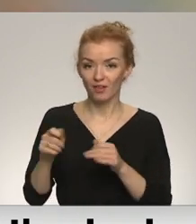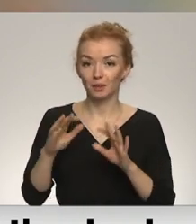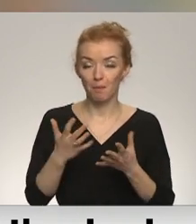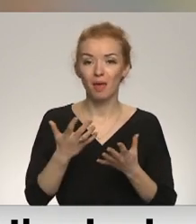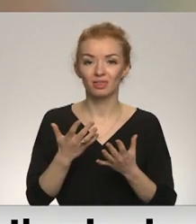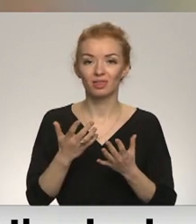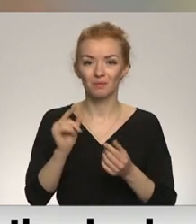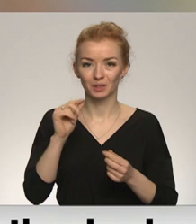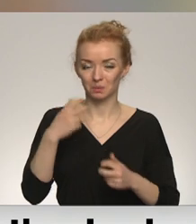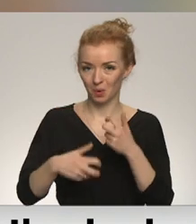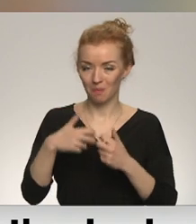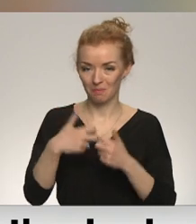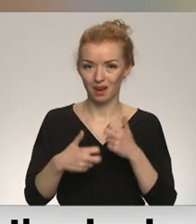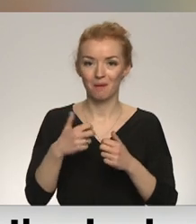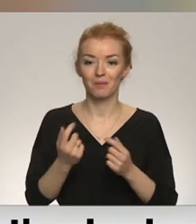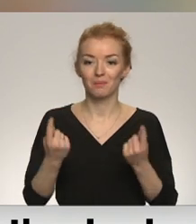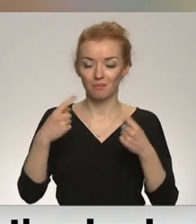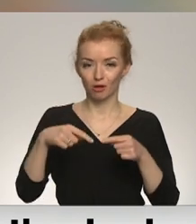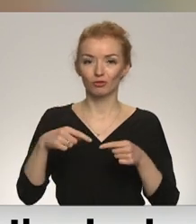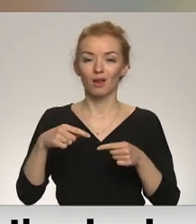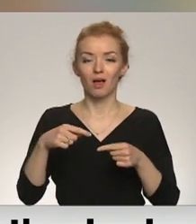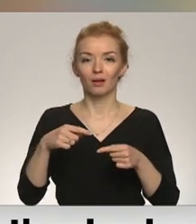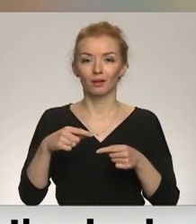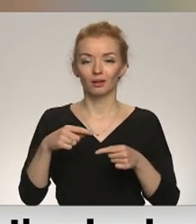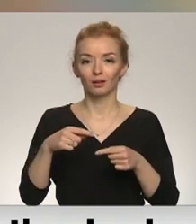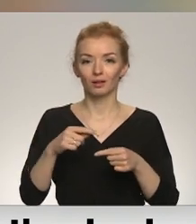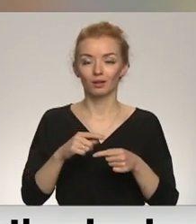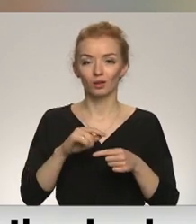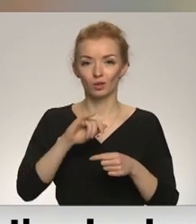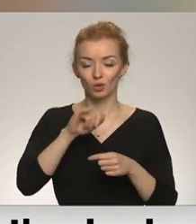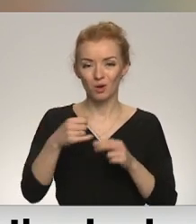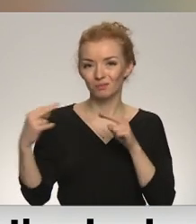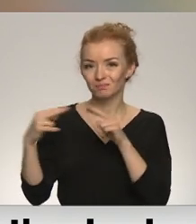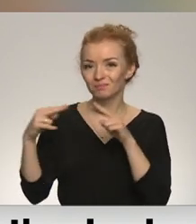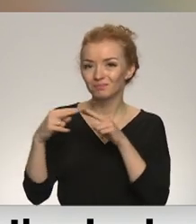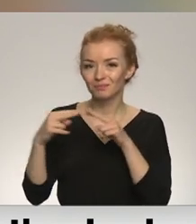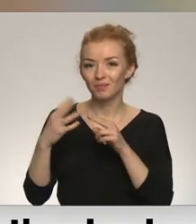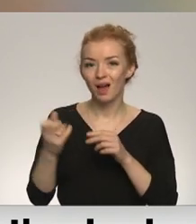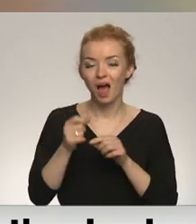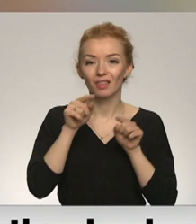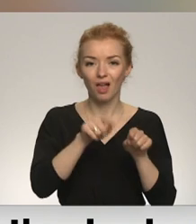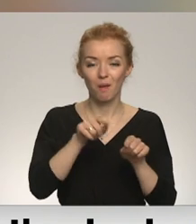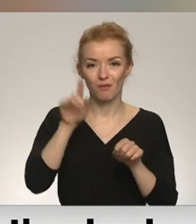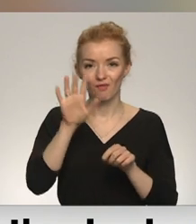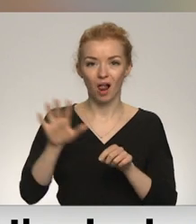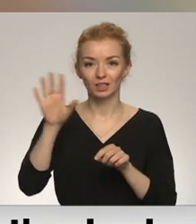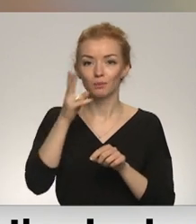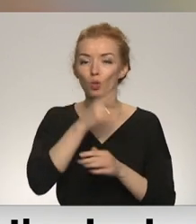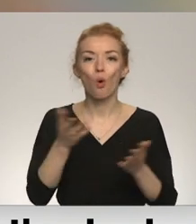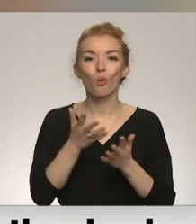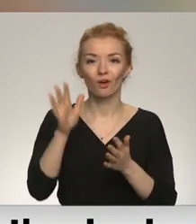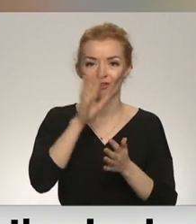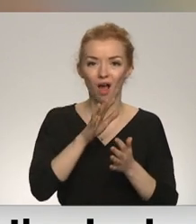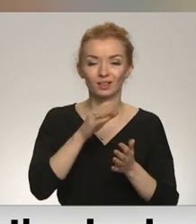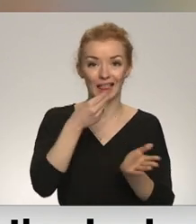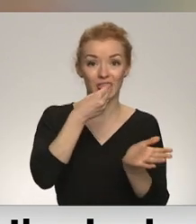zināmā aizkavēšanās mums pašlaik ir joprojām, lai sazinoties ar tām valstīm, no kurām mēs šos ieročus